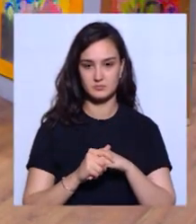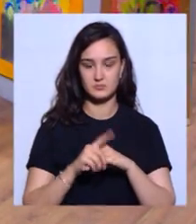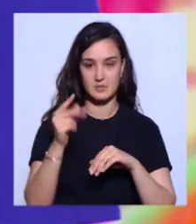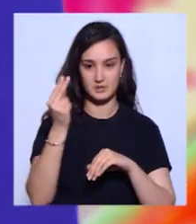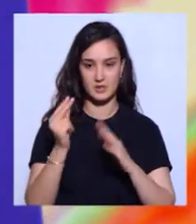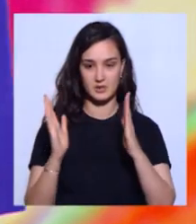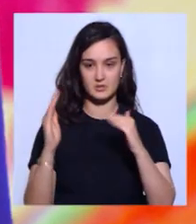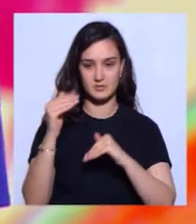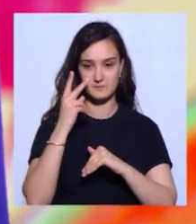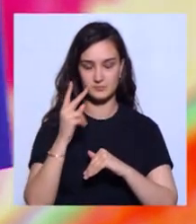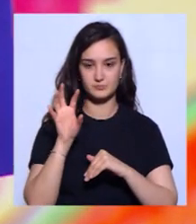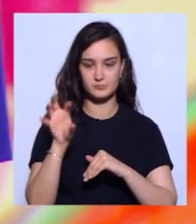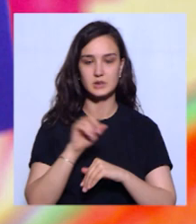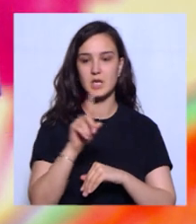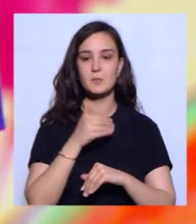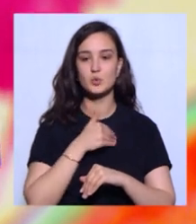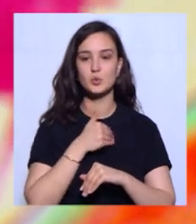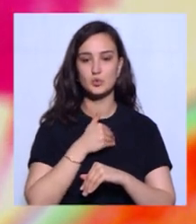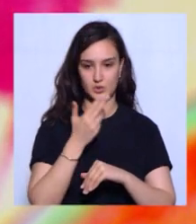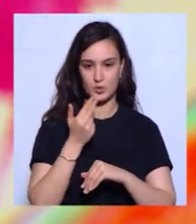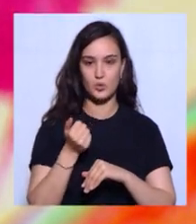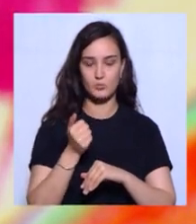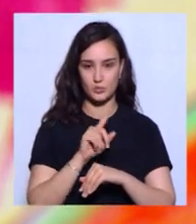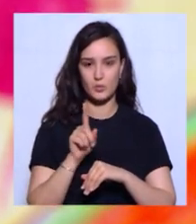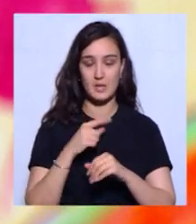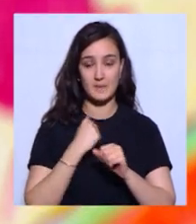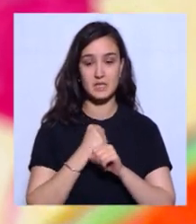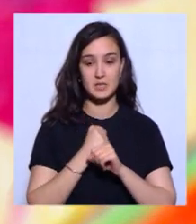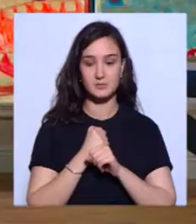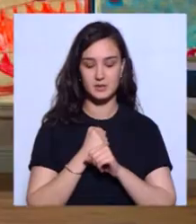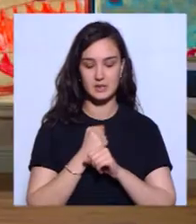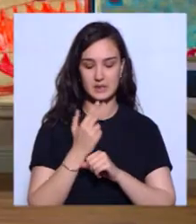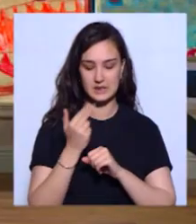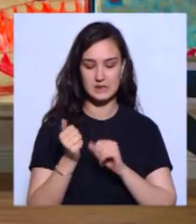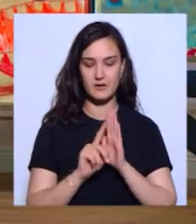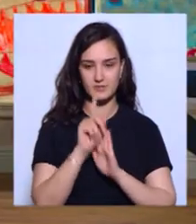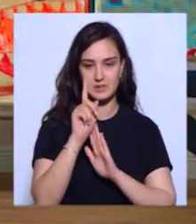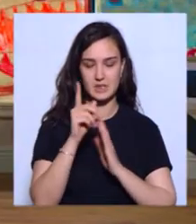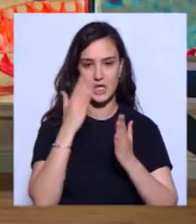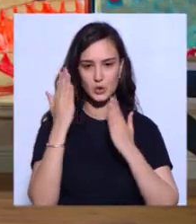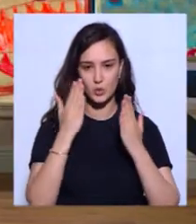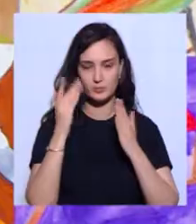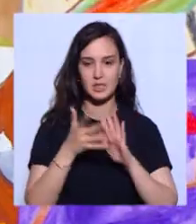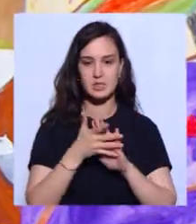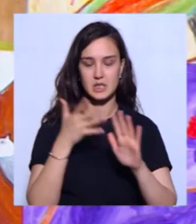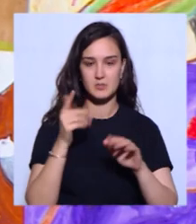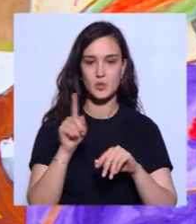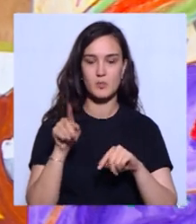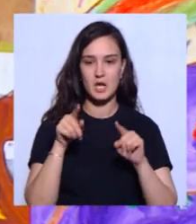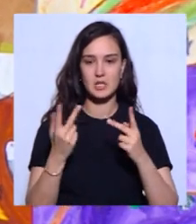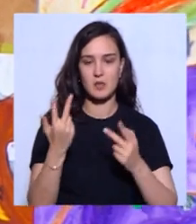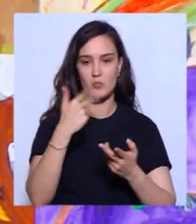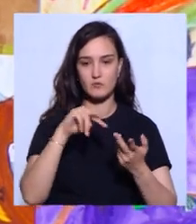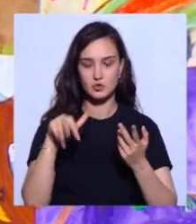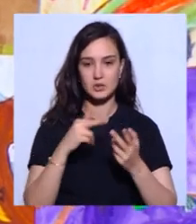რა მინდოდა ხომე რომ გამეკეთებინა? კი, დავიწყე გართობით გასაგები, რომ ხანის გამოვჭერი ხანს, მაგრამ საბოლოო ჯამში